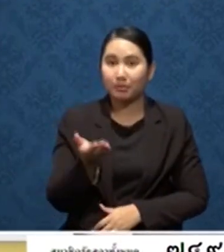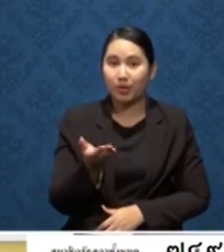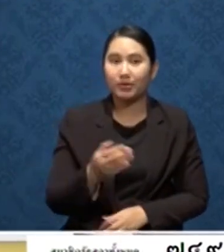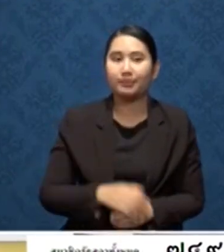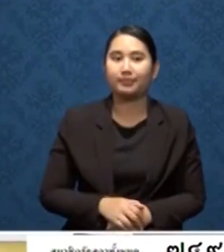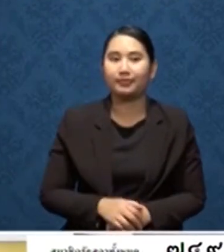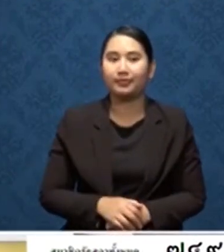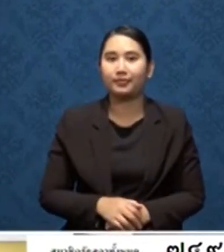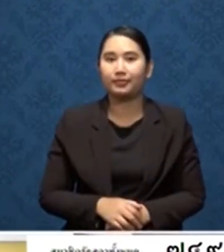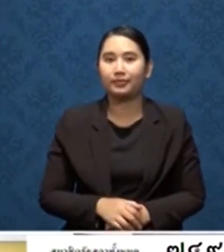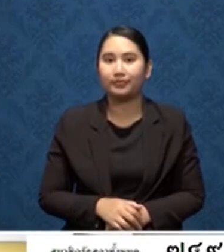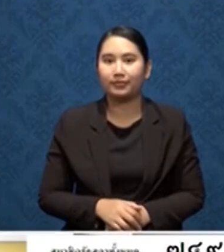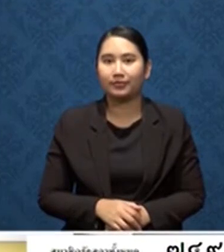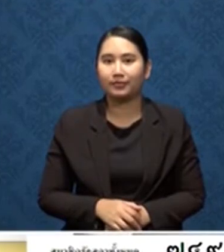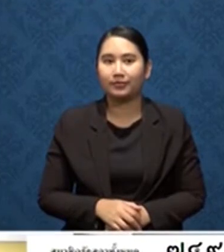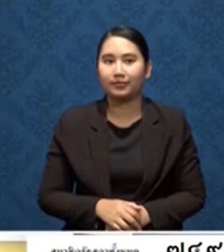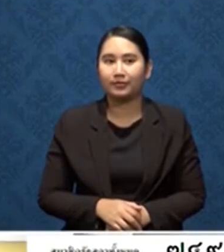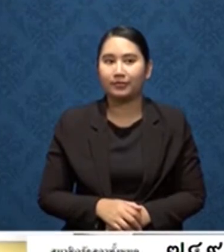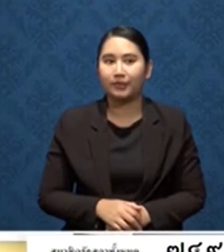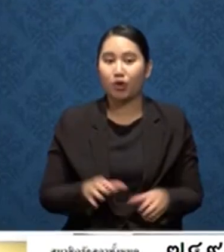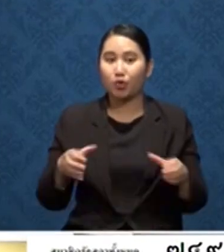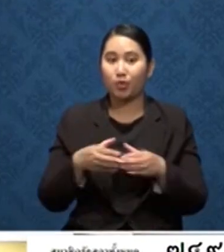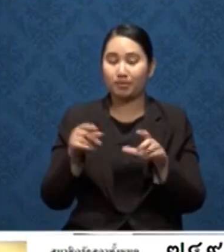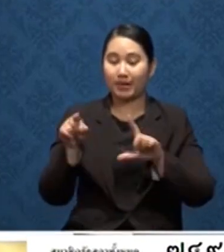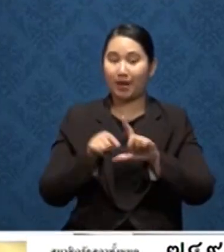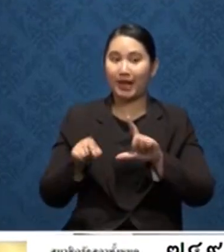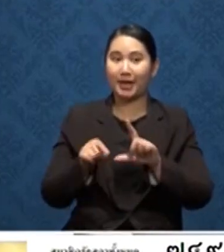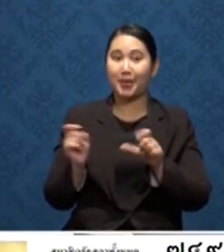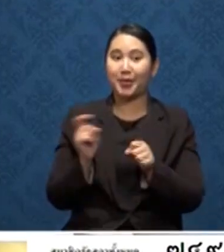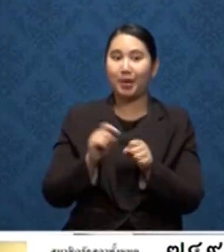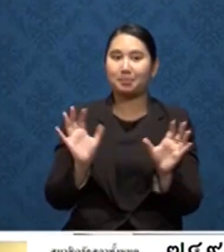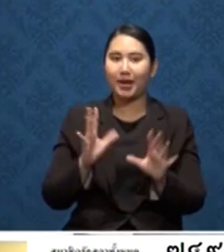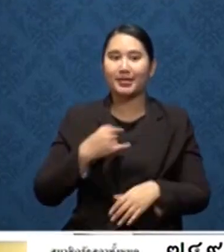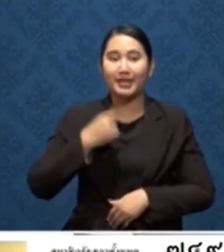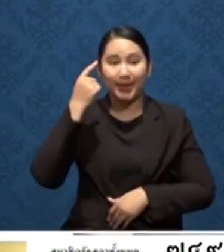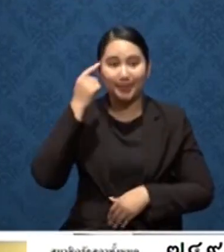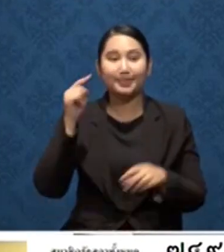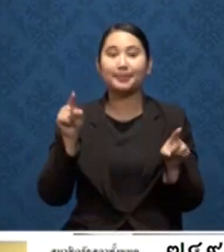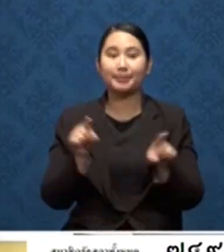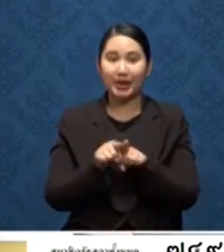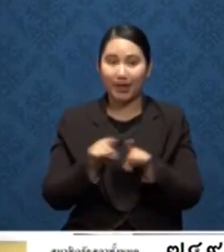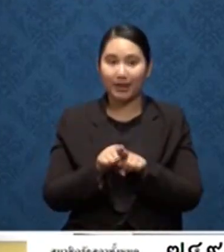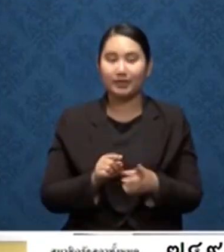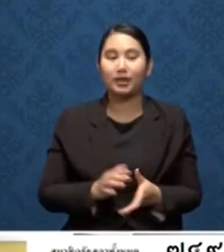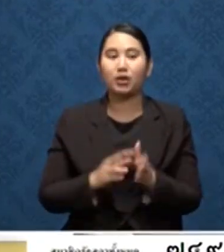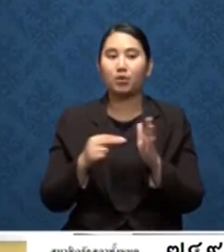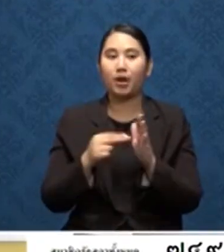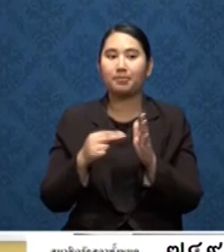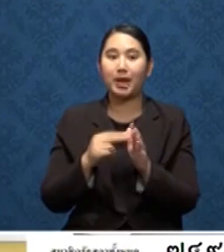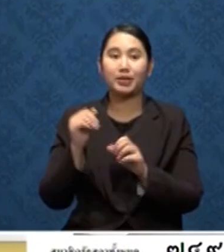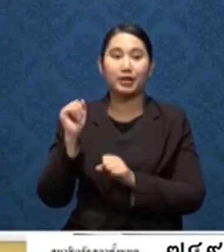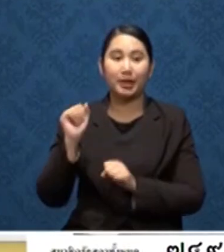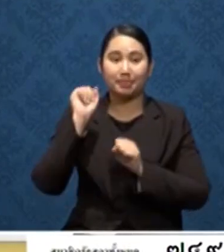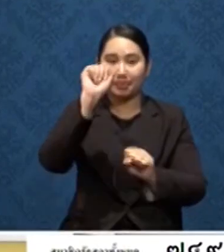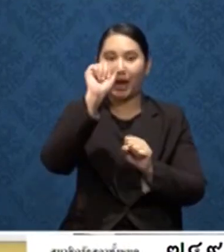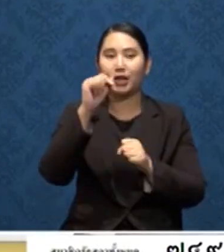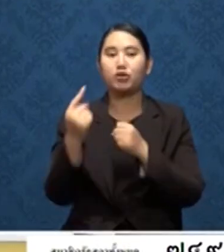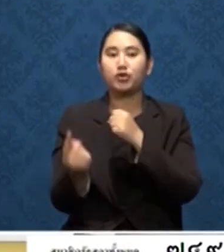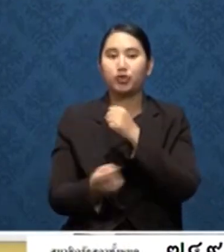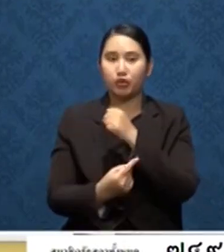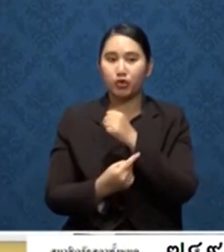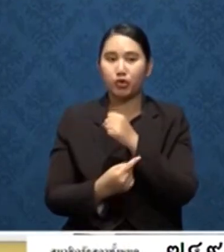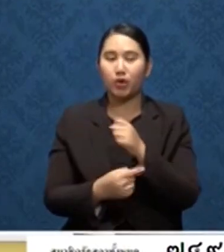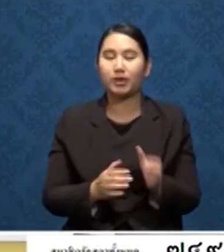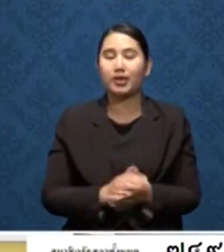ถึงสมาชิกรัฐสภาที่ไม่ได้สังกัดพรรคก้าวไกลนั้นน่าจะเห็นตรงกับผมครับว่าการกำหนดโทษให้สูงถึงการจำคุก